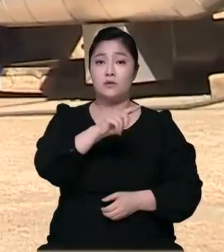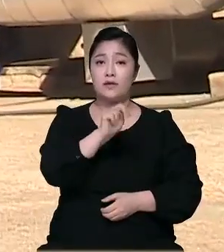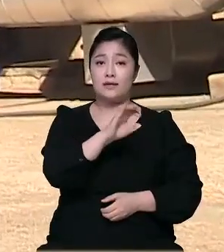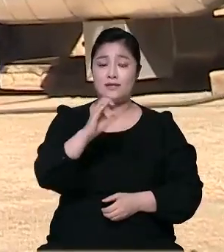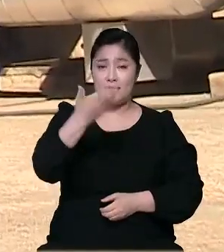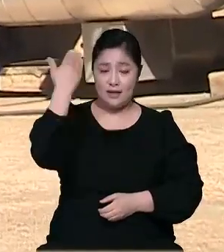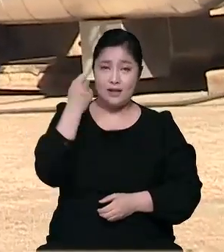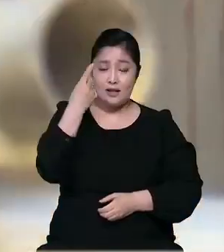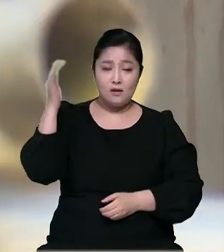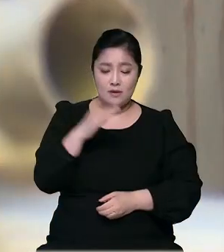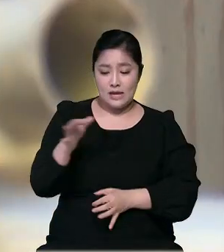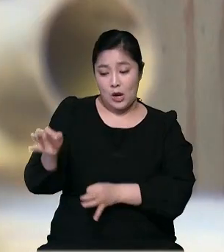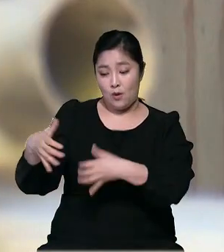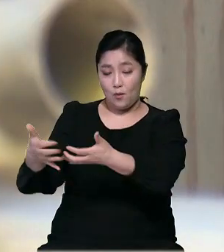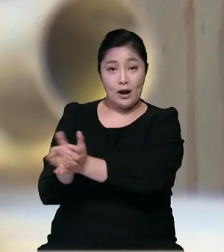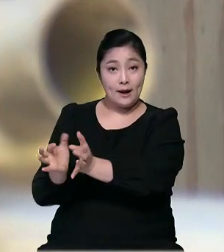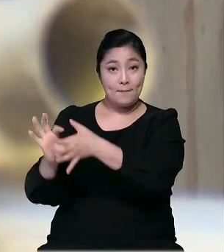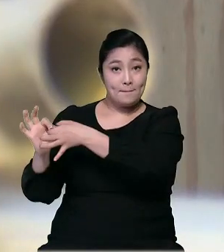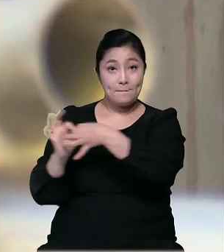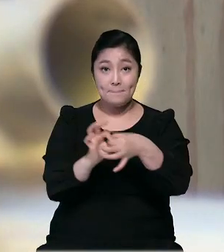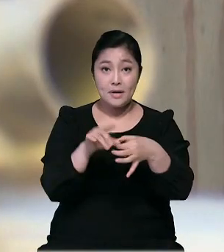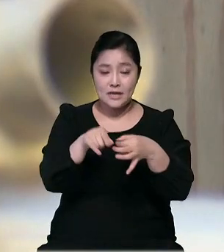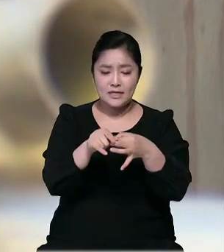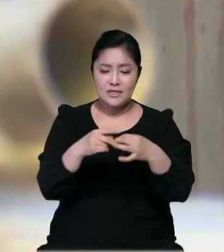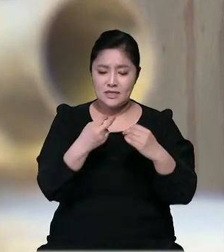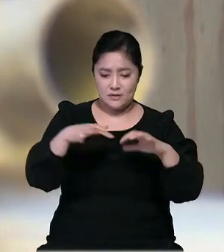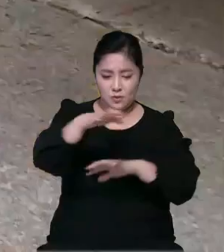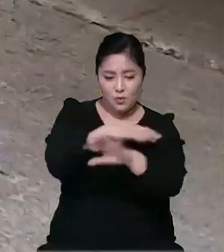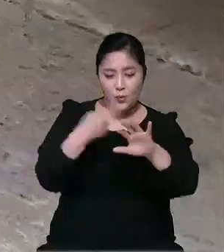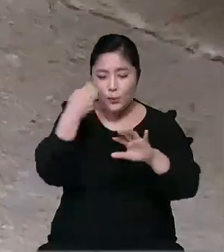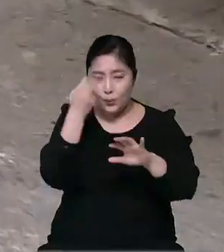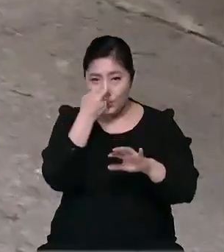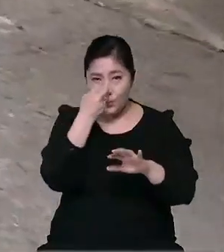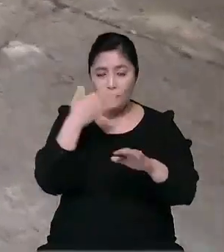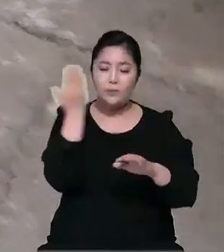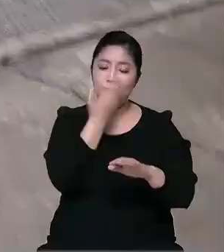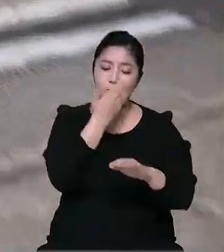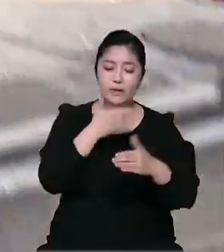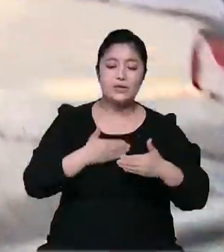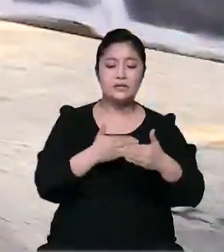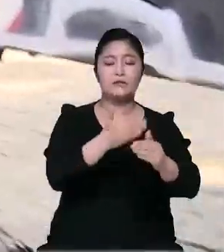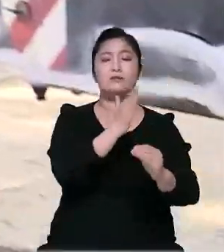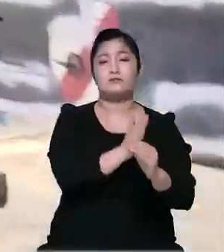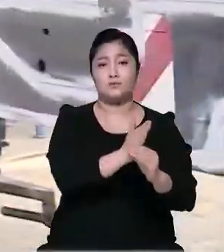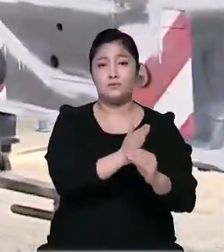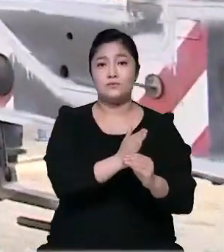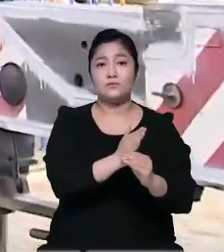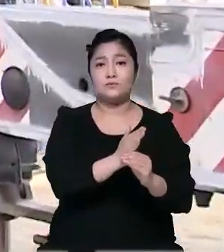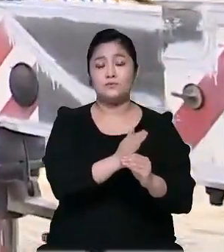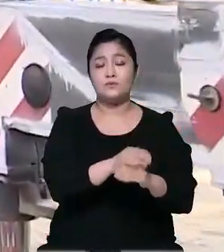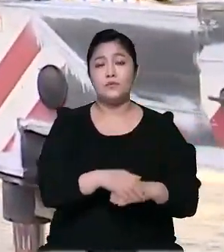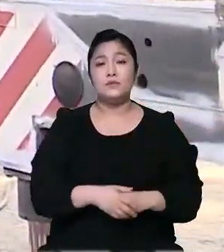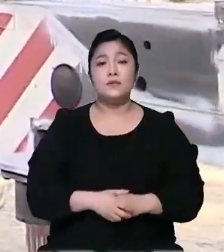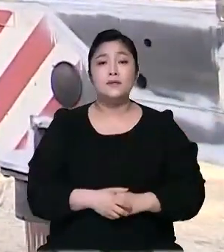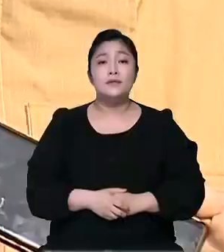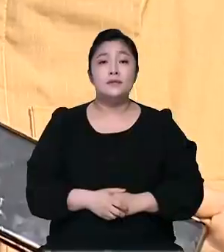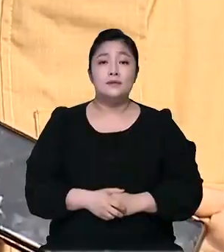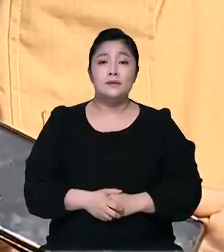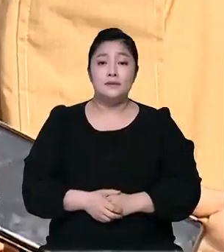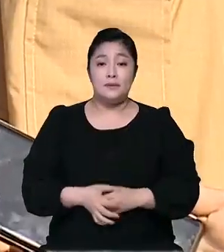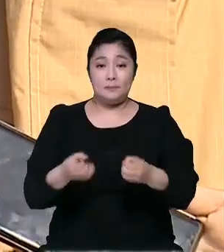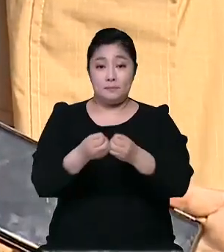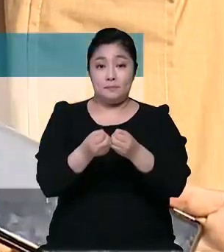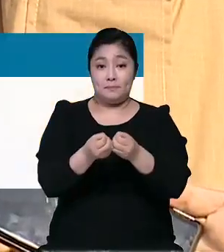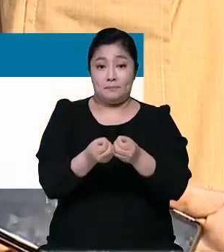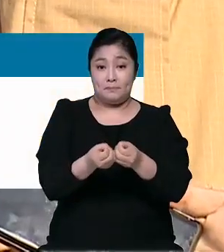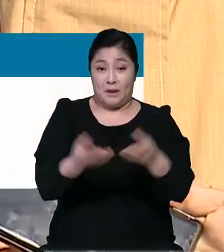NCC는 지난달부터 협력업체를 통해 열 교환기 청소 작업을 진행하고 있었습니다. 폭발 사고로 인한